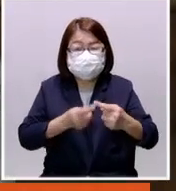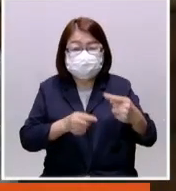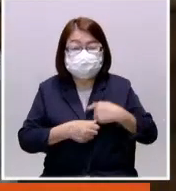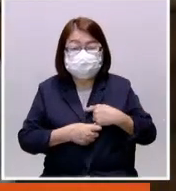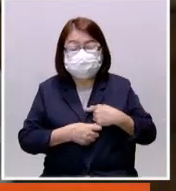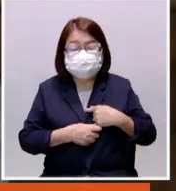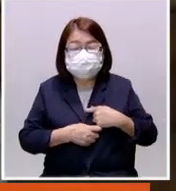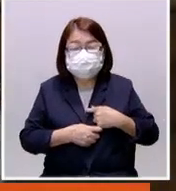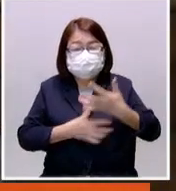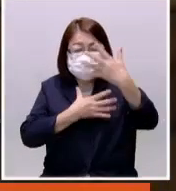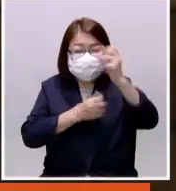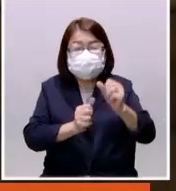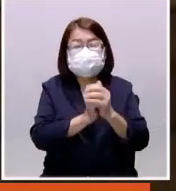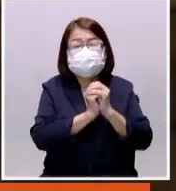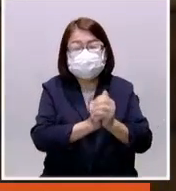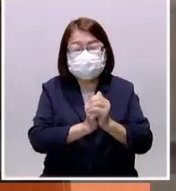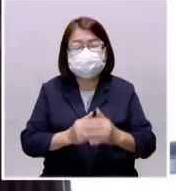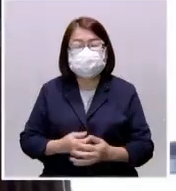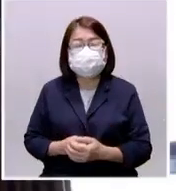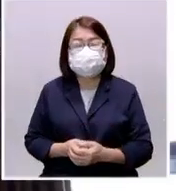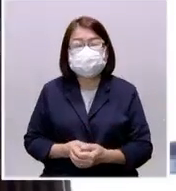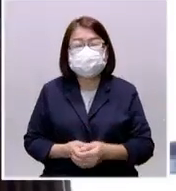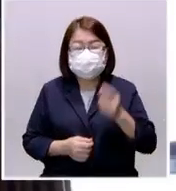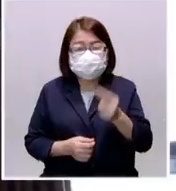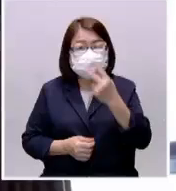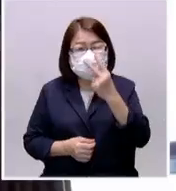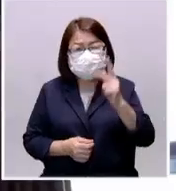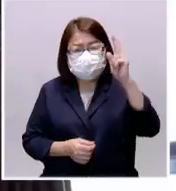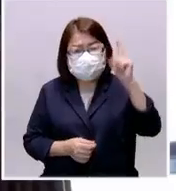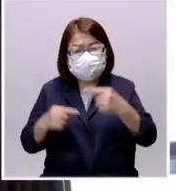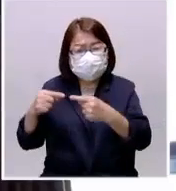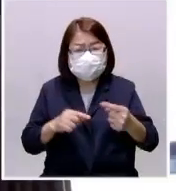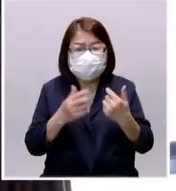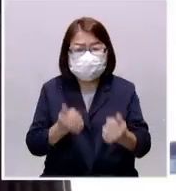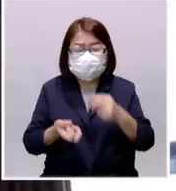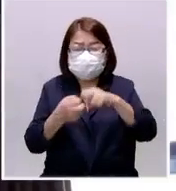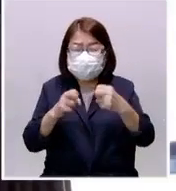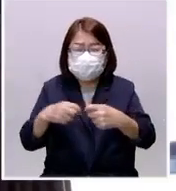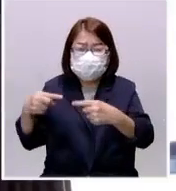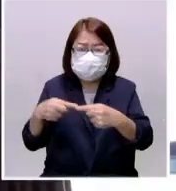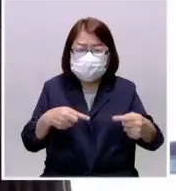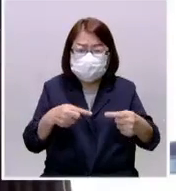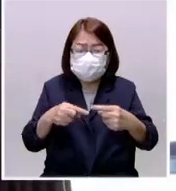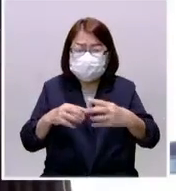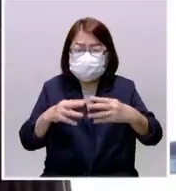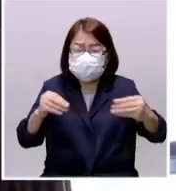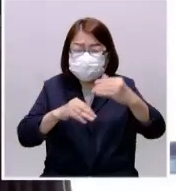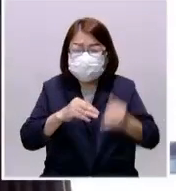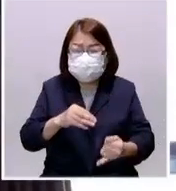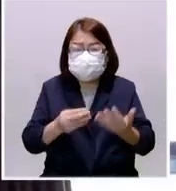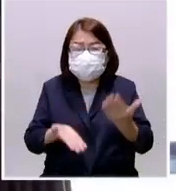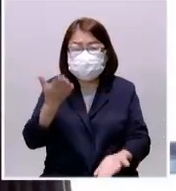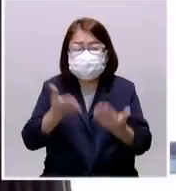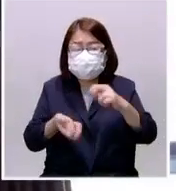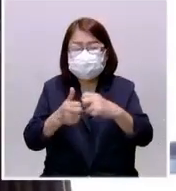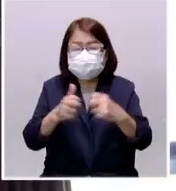นที่เพิ่มสูงขึ้นค่ะคุณผู้ชมคะต้องติดตามกันต่อไปว่าความตึงเครียดนี้จะดำเนินไปอย่างไรจะจบลงอย่างไรและจะมีผ